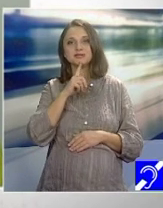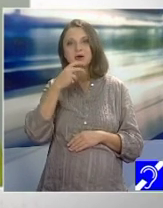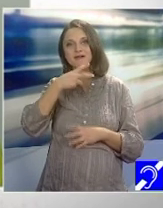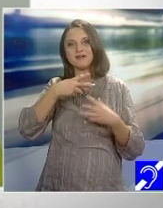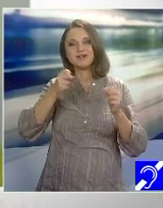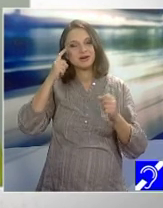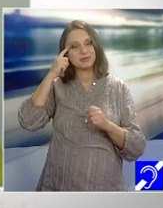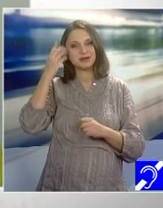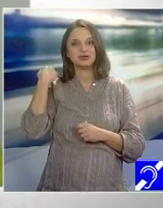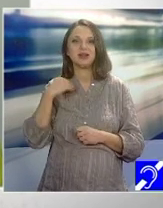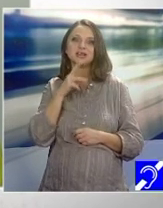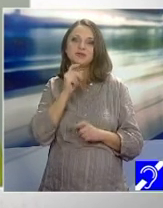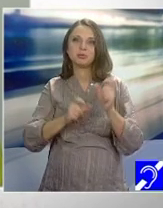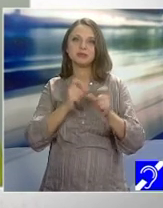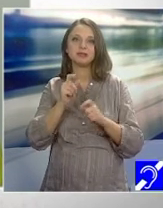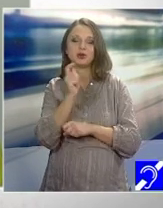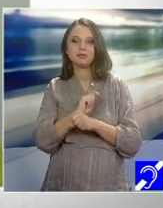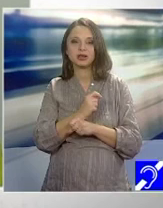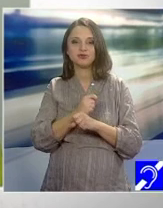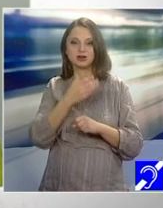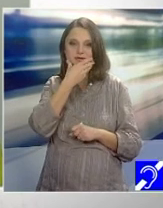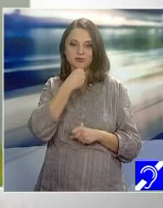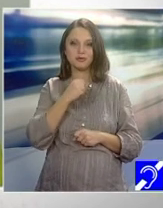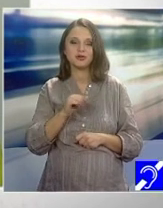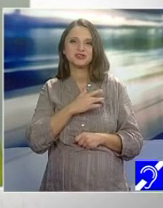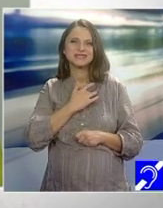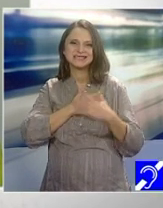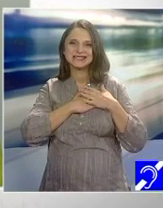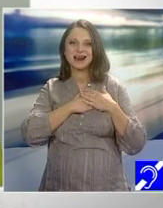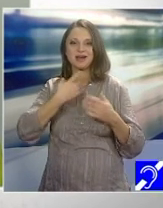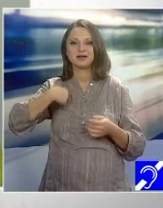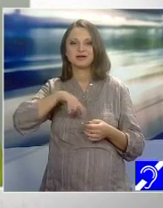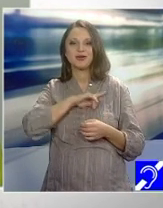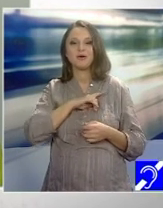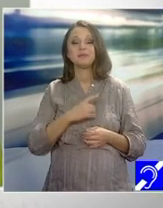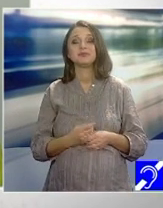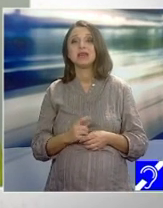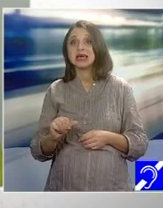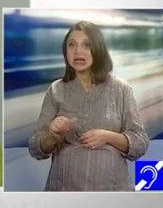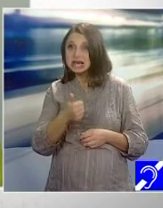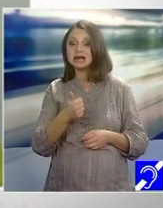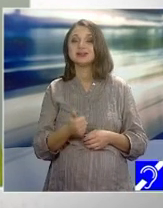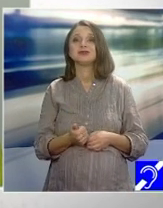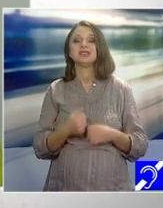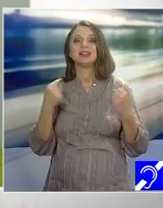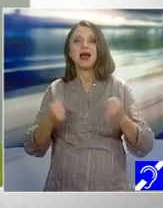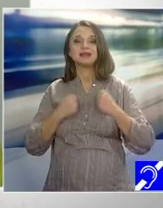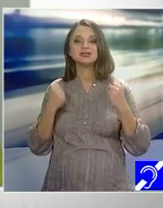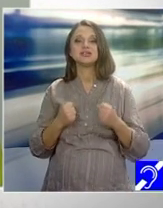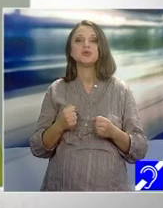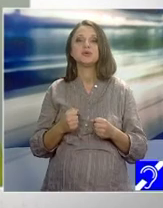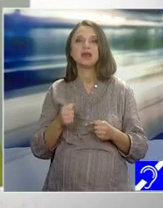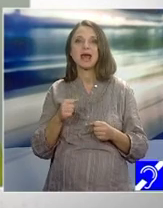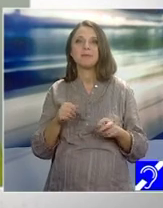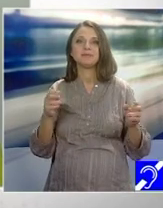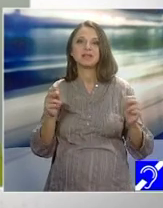Vorbim despre un proiect foarte, foarte frumos și foarte drag nou. Este vorba despre o nouă acțiune a celor de la Beard Brothers. L-am alături de mine